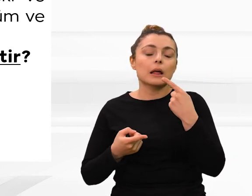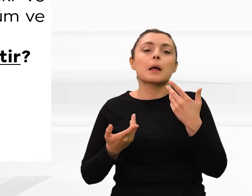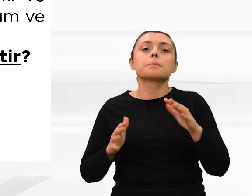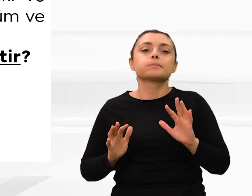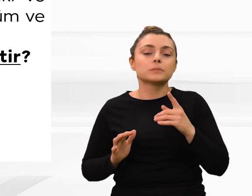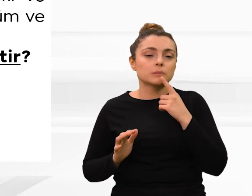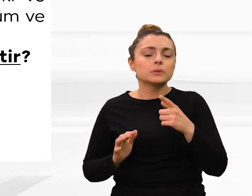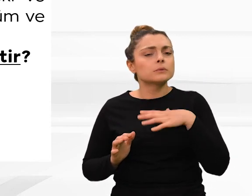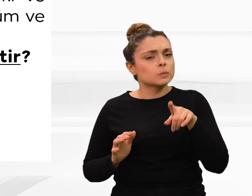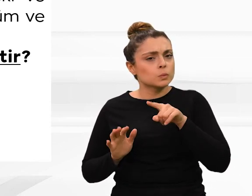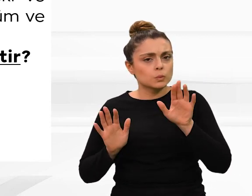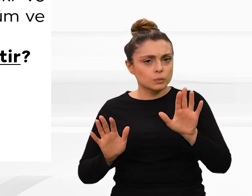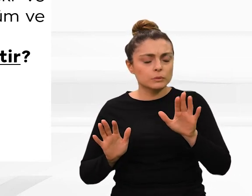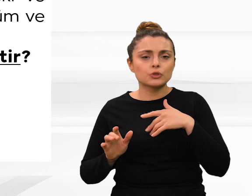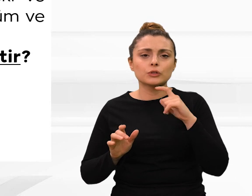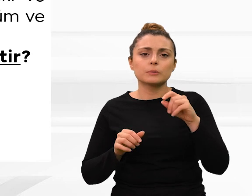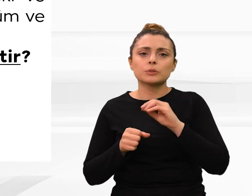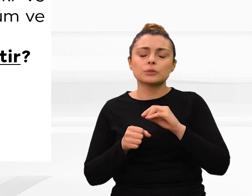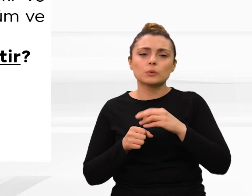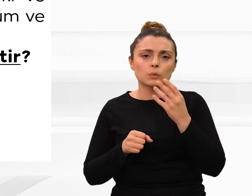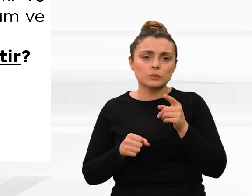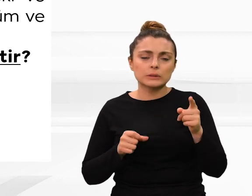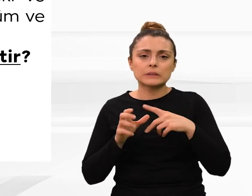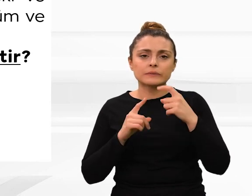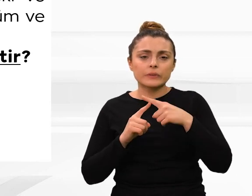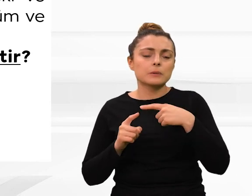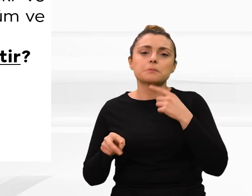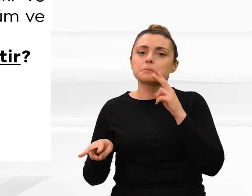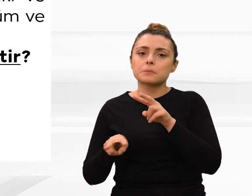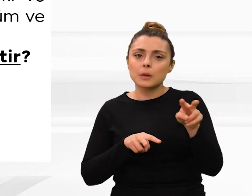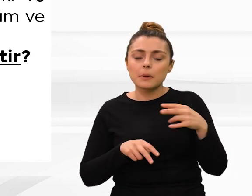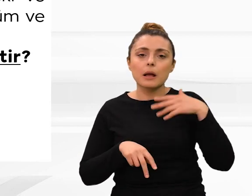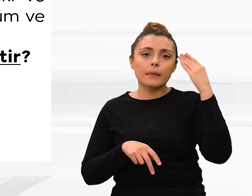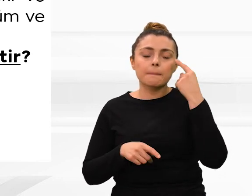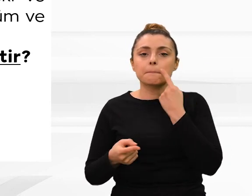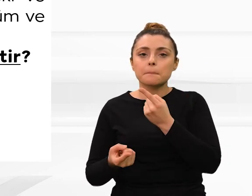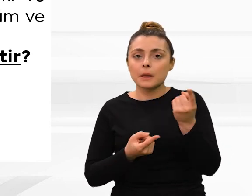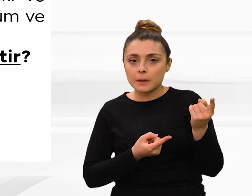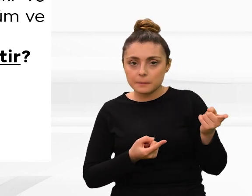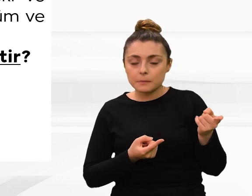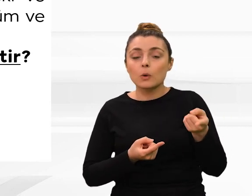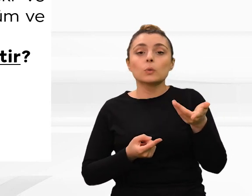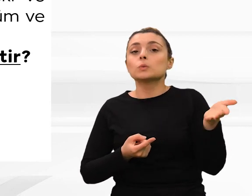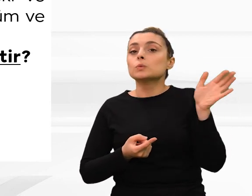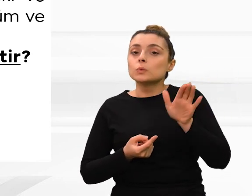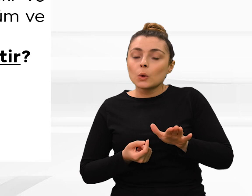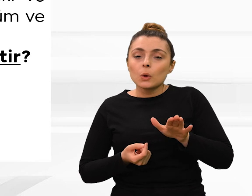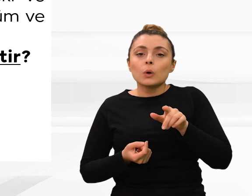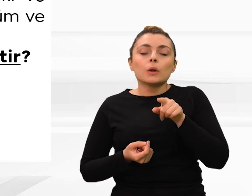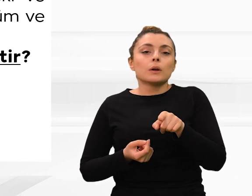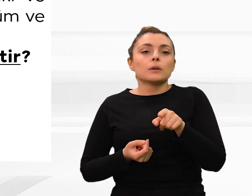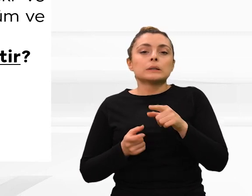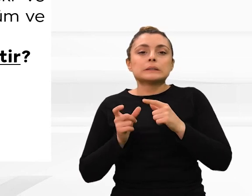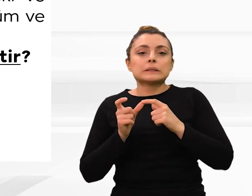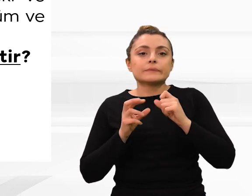şimdi isterseniz seçeneklerimiz de bulunan sıfatlara bakalım anlamlarına da bakalım ondan sonra da